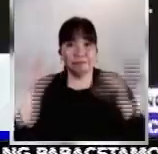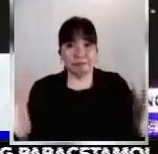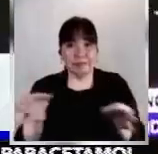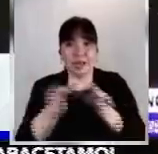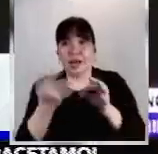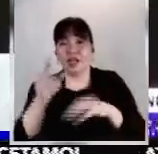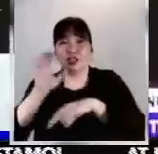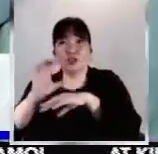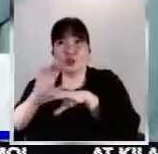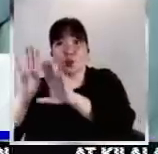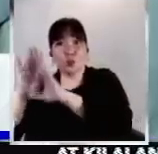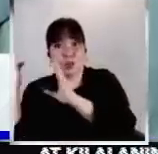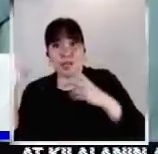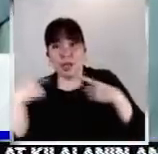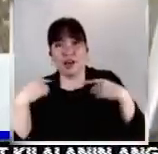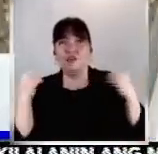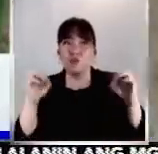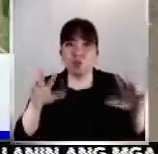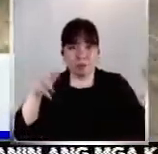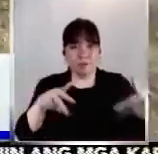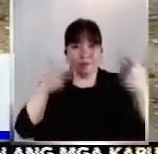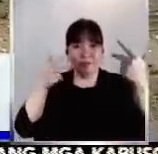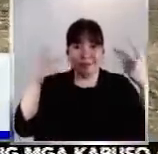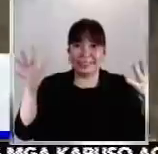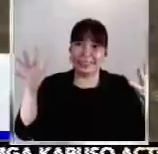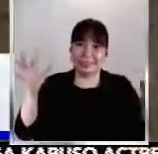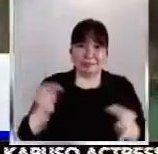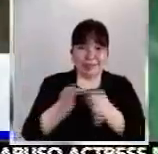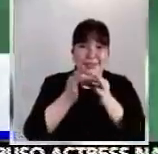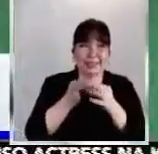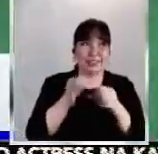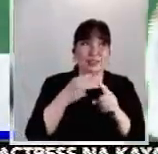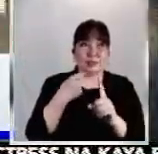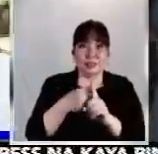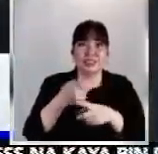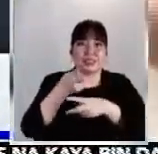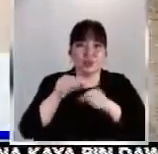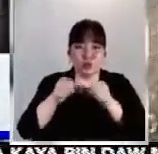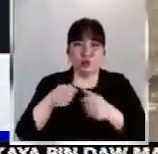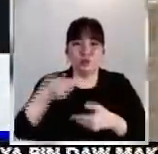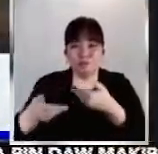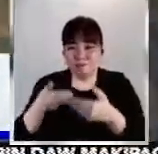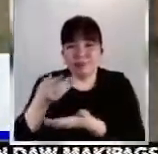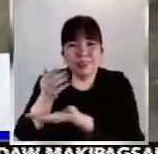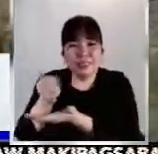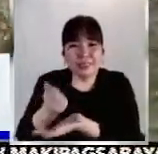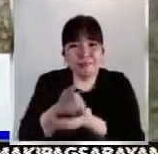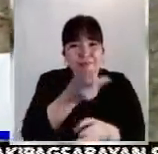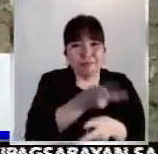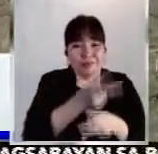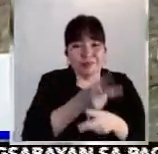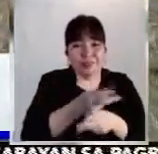simbahan o sabay-sabay na pagdalo ng online mass. Ituloy din daw ang karidad o yung pamimigay ng pagkain sa mga nangangailangan. Kailangan